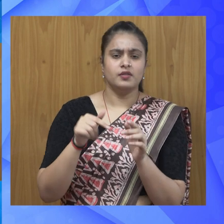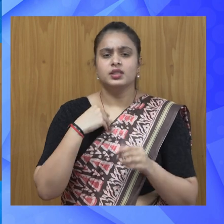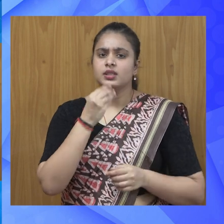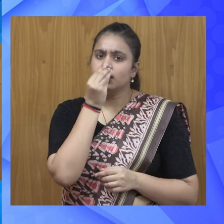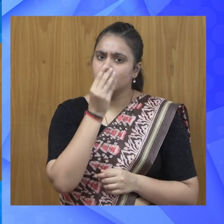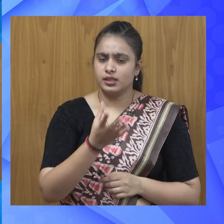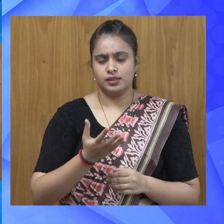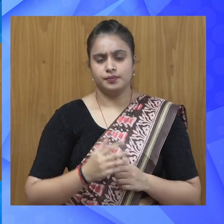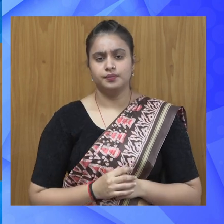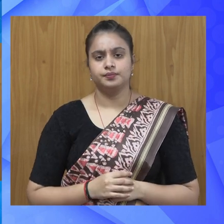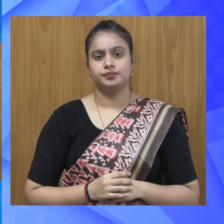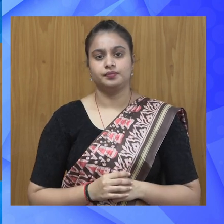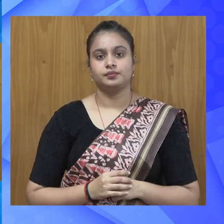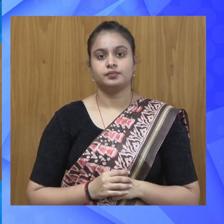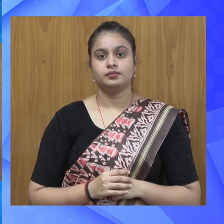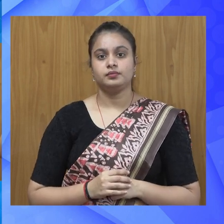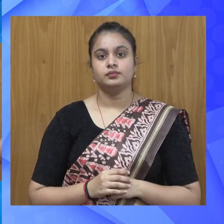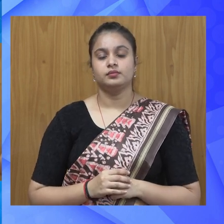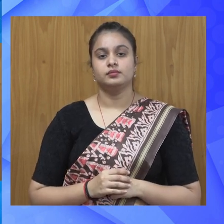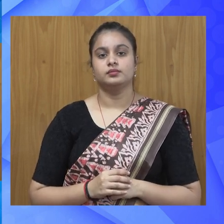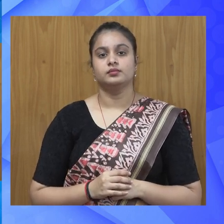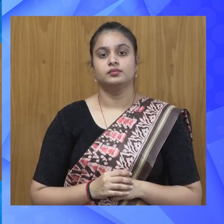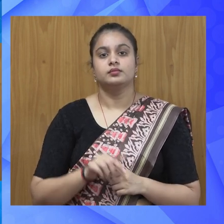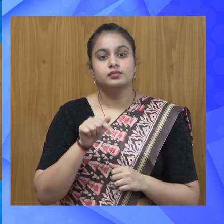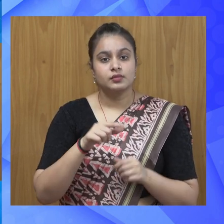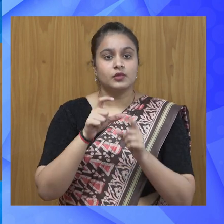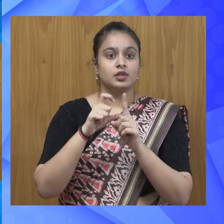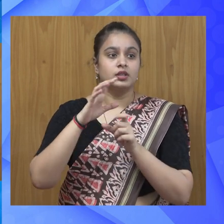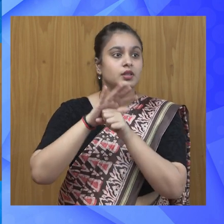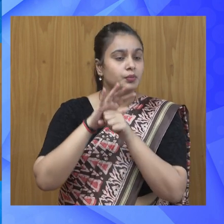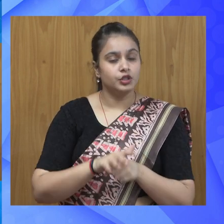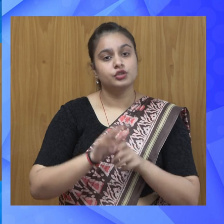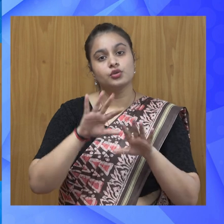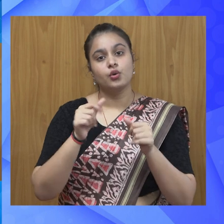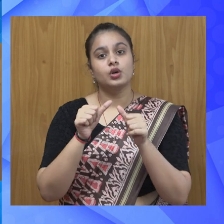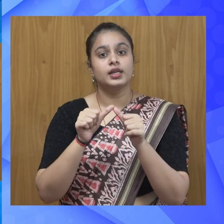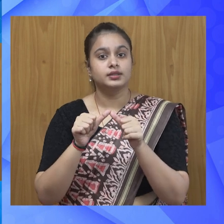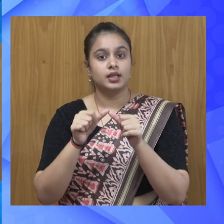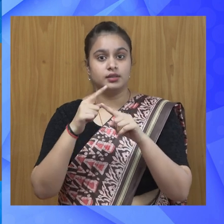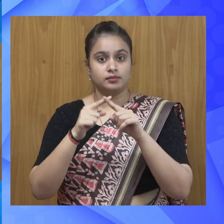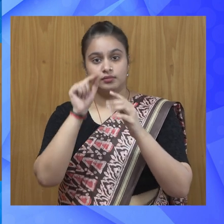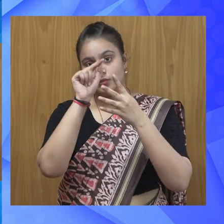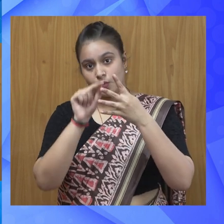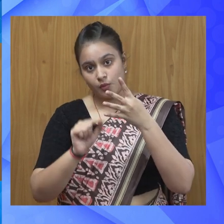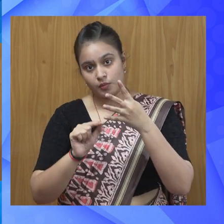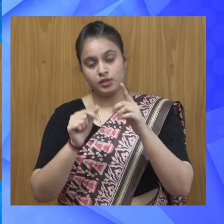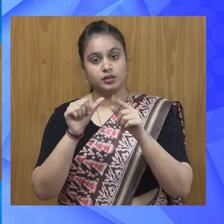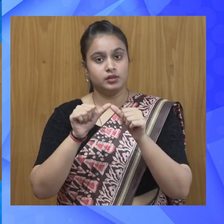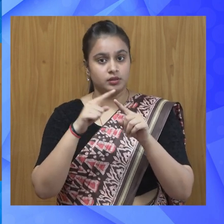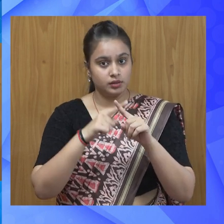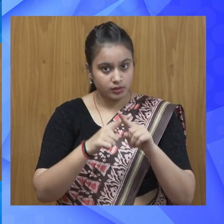हम ट्रीट कर सकते हैं। ये सारे डिप्रेशन और एंजाइटी के अलग अलग लक्षण हैं। एंजाइटी जैसे पहले